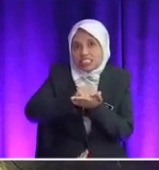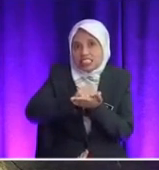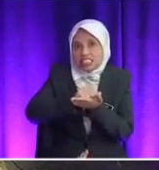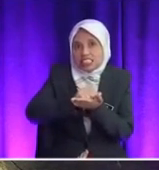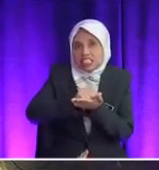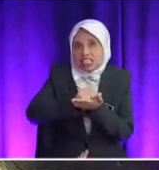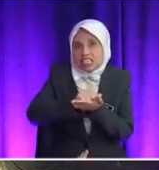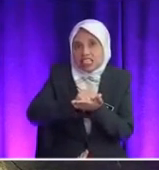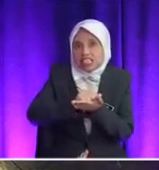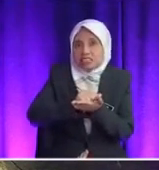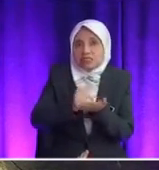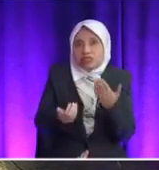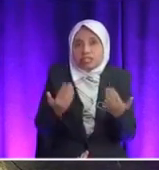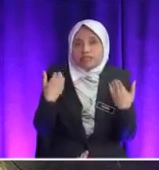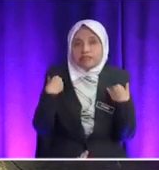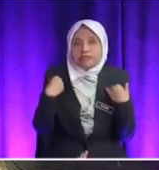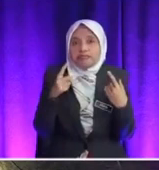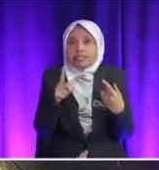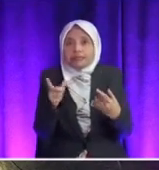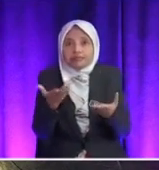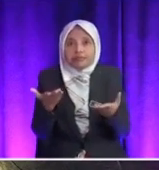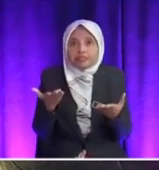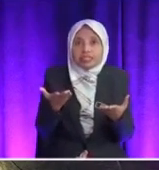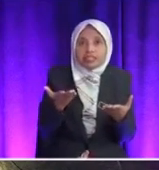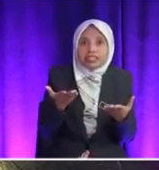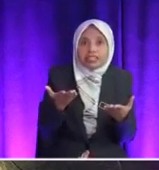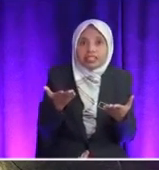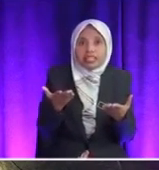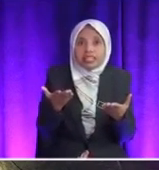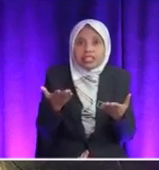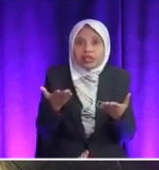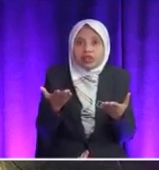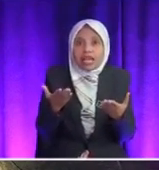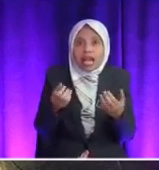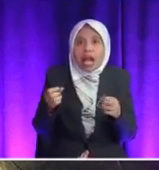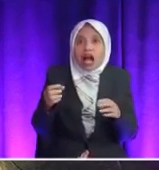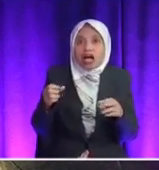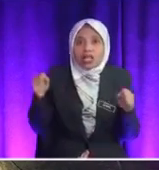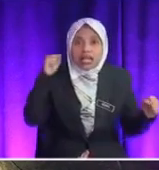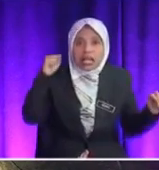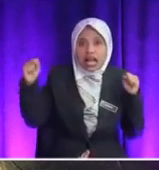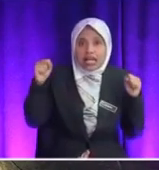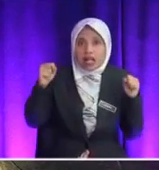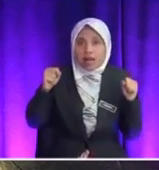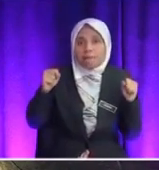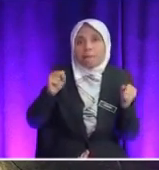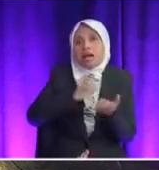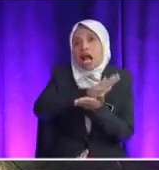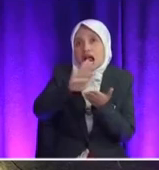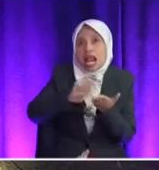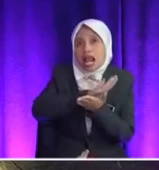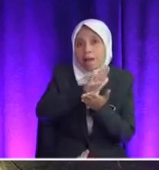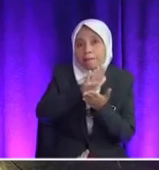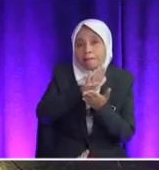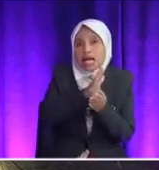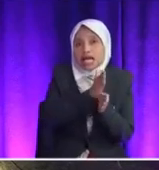depan oke kain pengalamanku vc keren Sisi kendaraan saya sini yuk